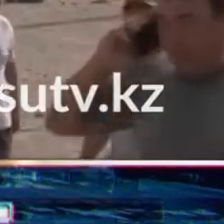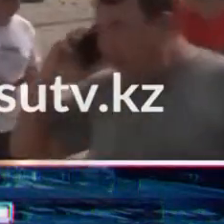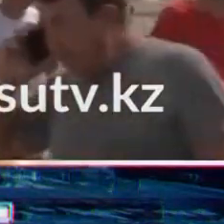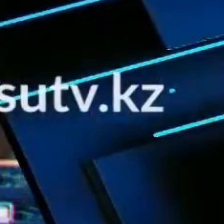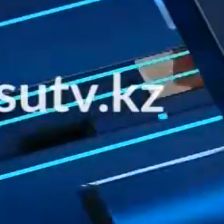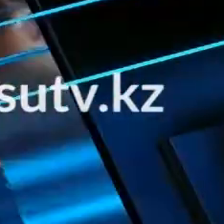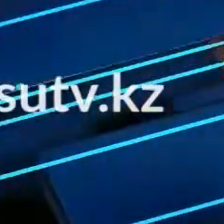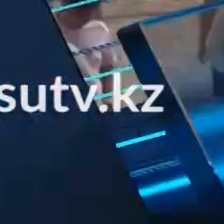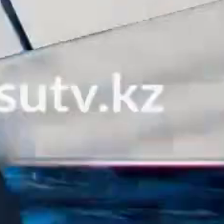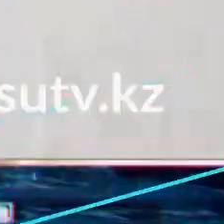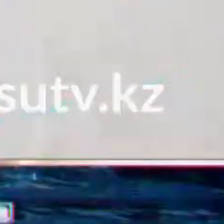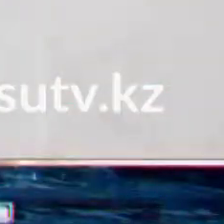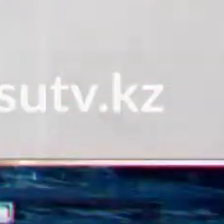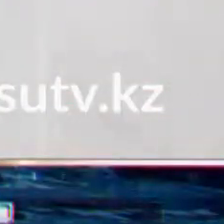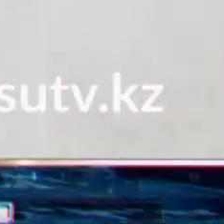жөнелтті.